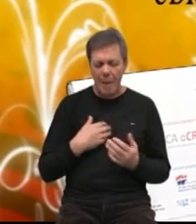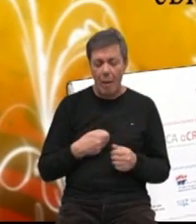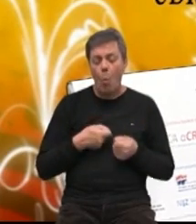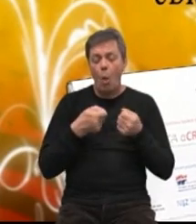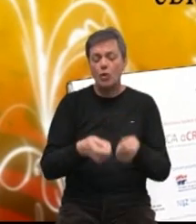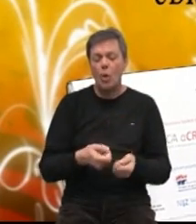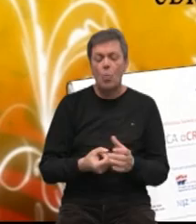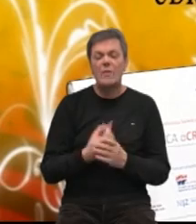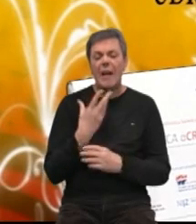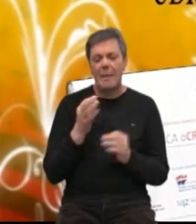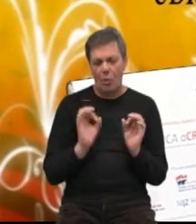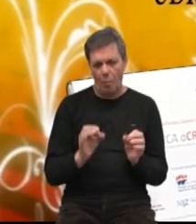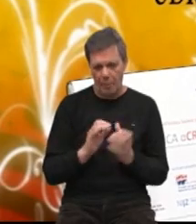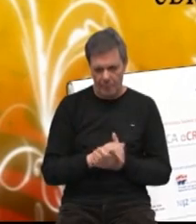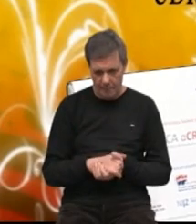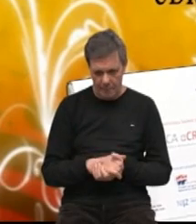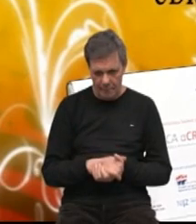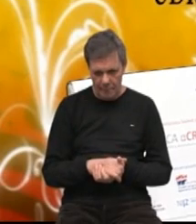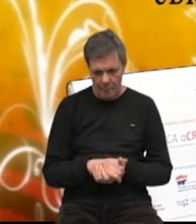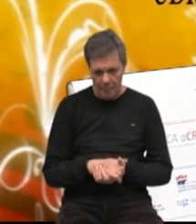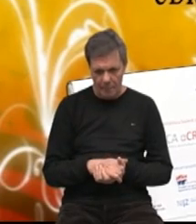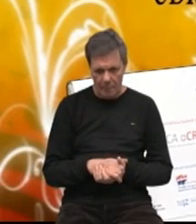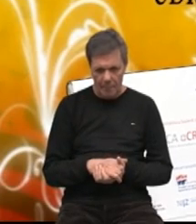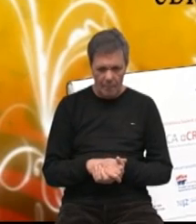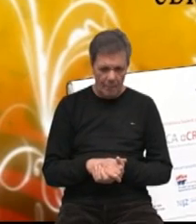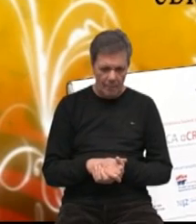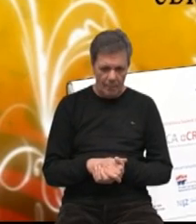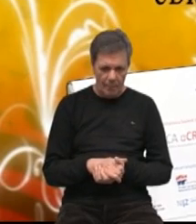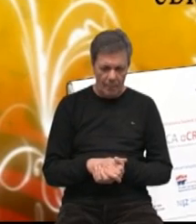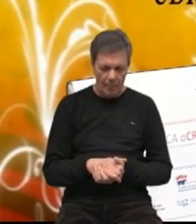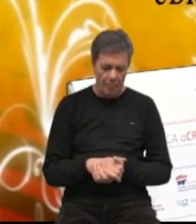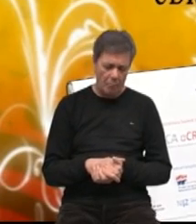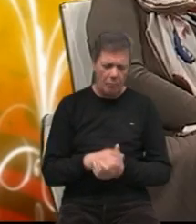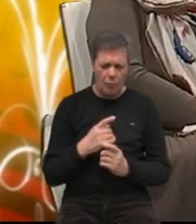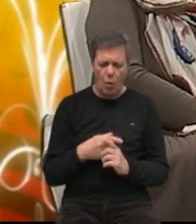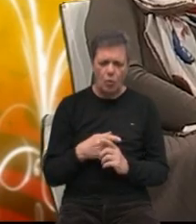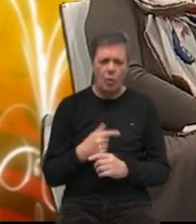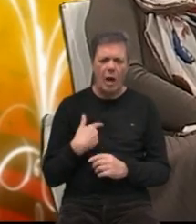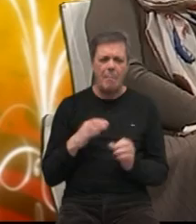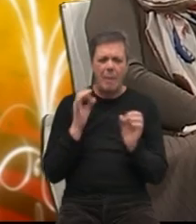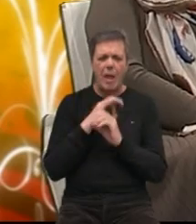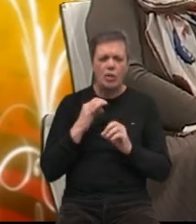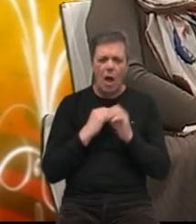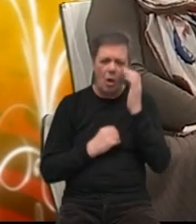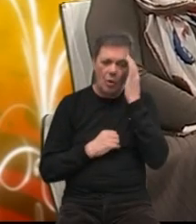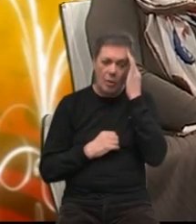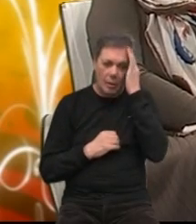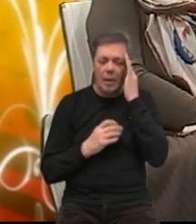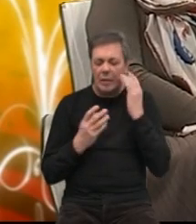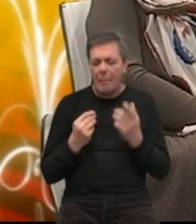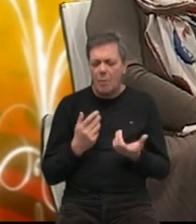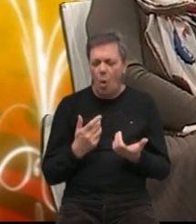nekog dobra. Makar, to treba znati, je li istina, gospođo Marija? Apsolutno. Sigurno je, samo što mi je žao da mnoge stvari